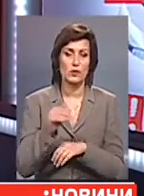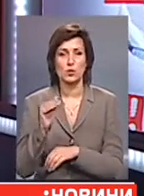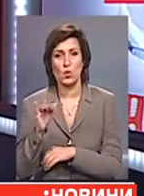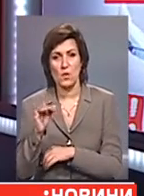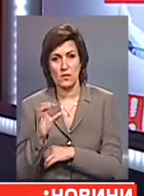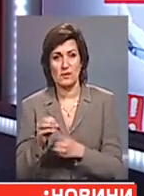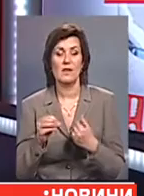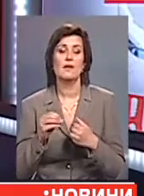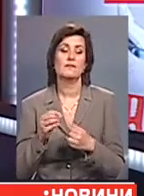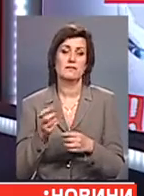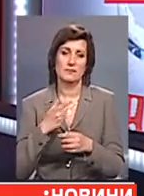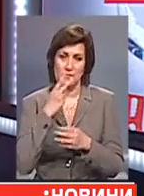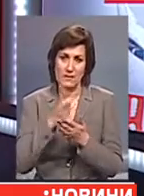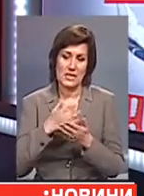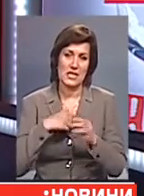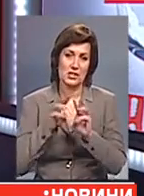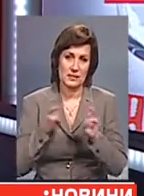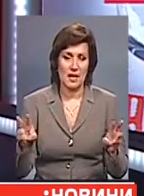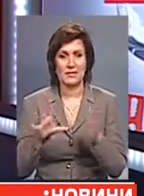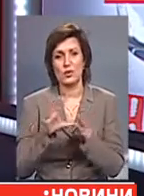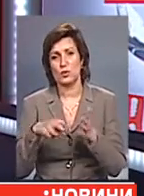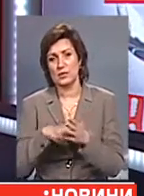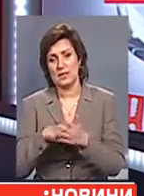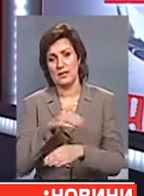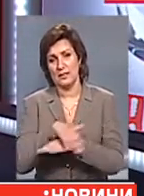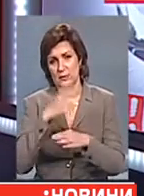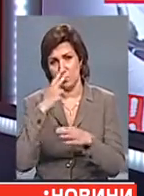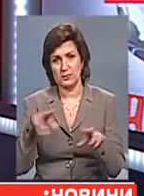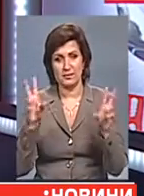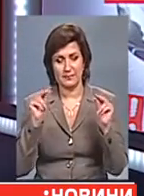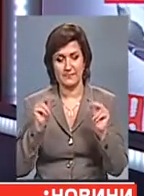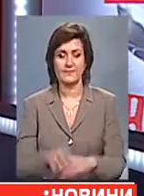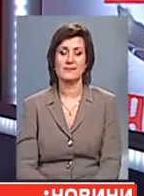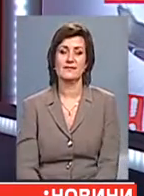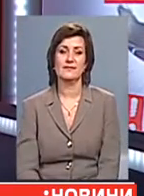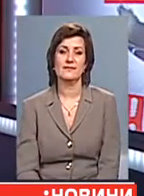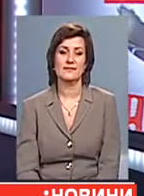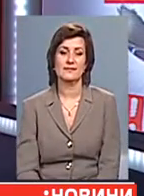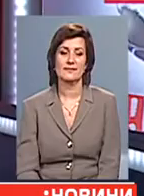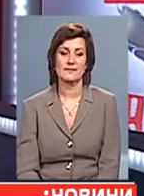Журкової. Заходьте до нас на сайт, пишіть на електронну скриньку. Адреси на екрані. До зустрічі.